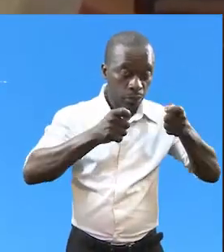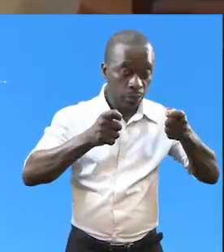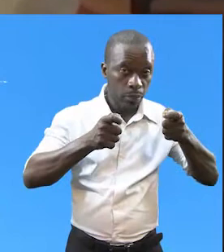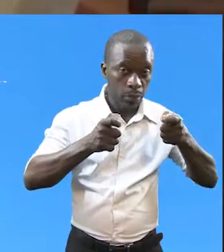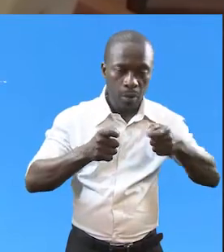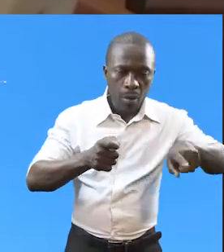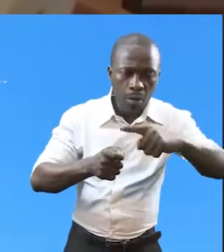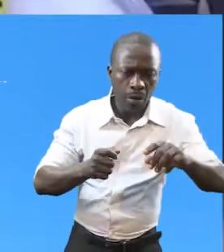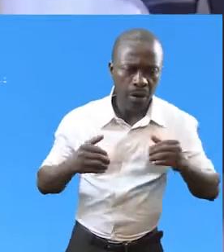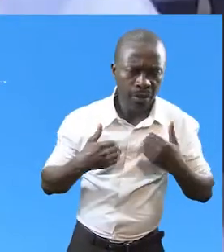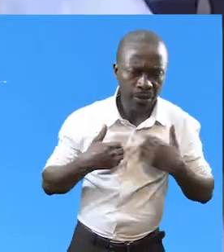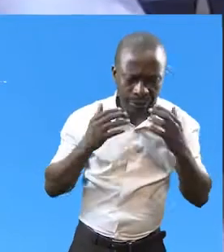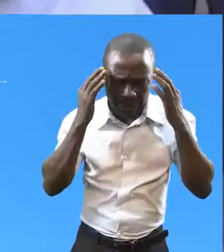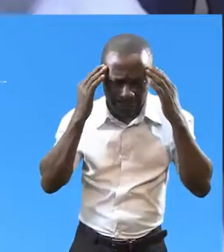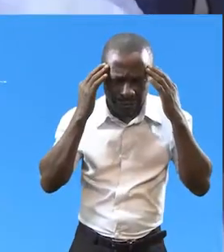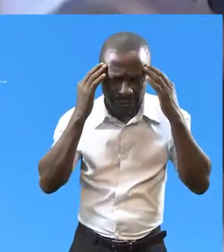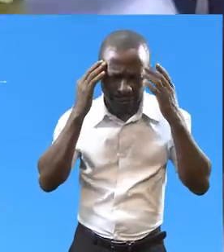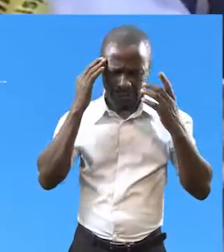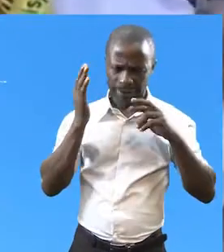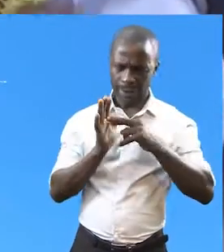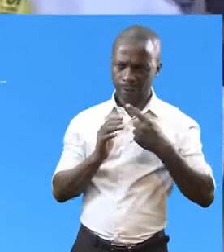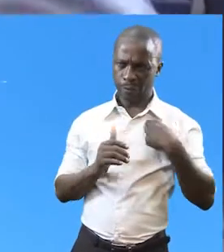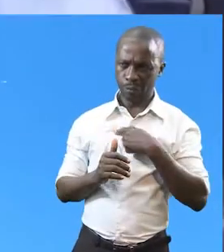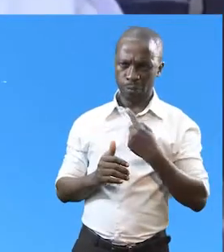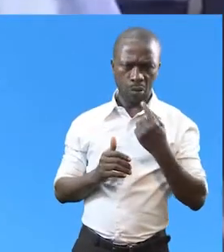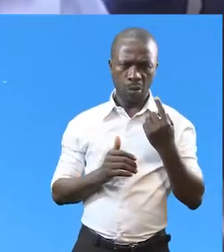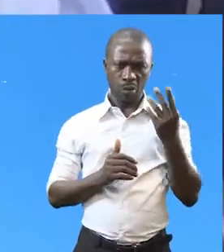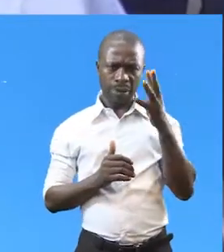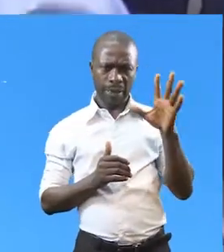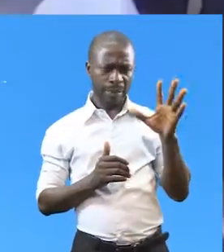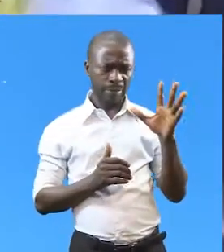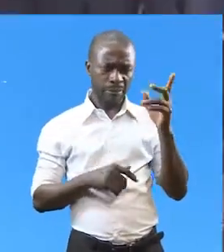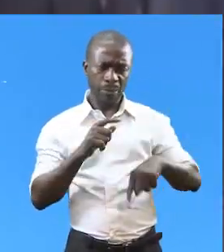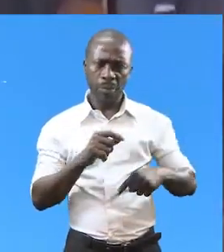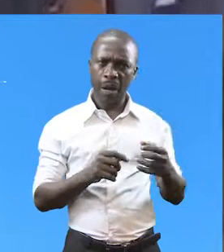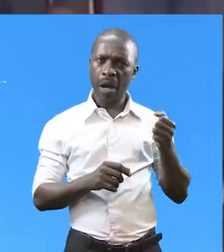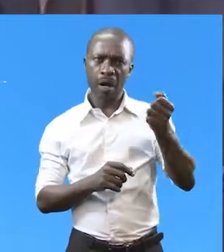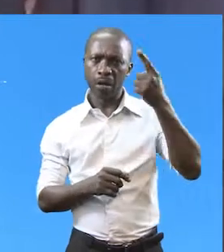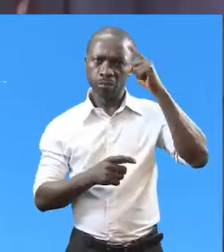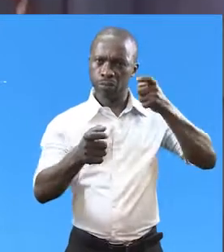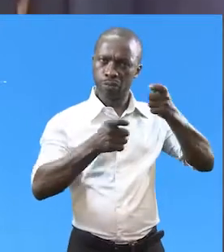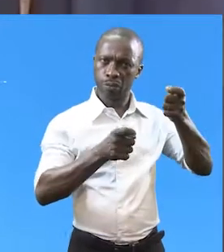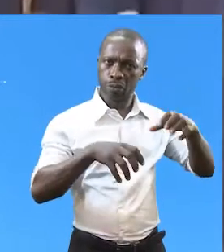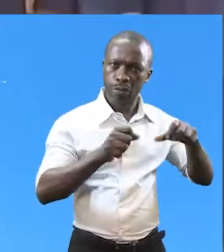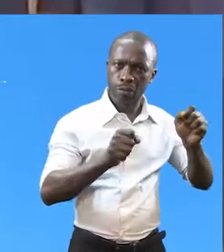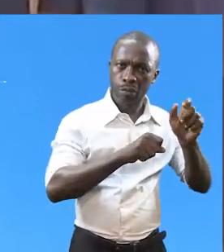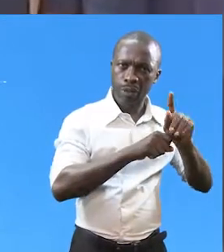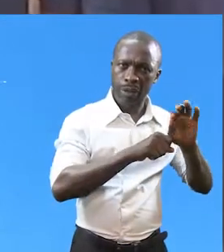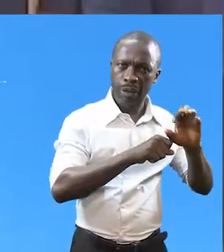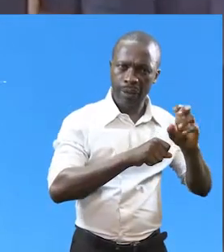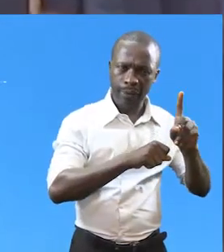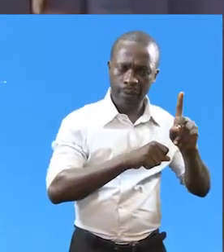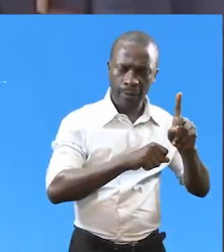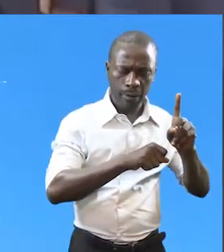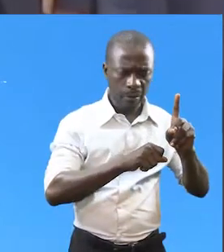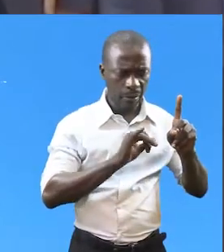République tchadienne en 2021? Une préoccupation qui semble ne pas ébranler pour autant l'ambition des jeunes tchadiens de moins de 40 ans. Car